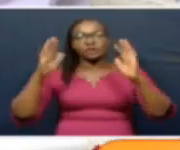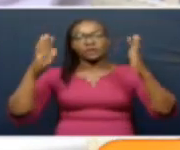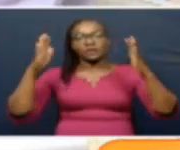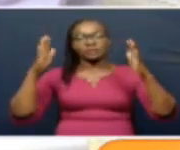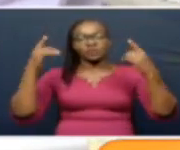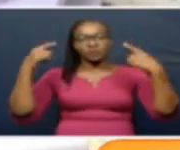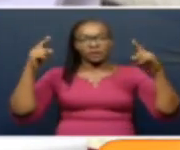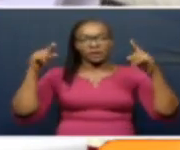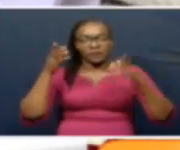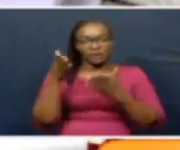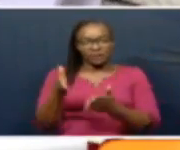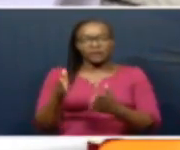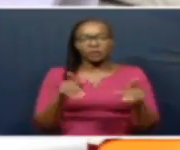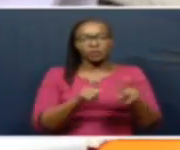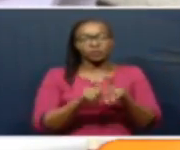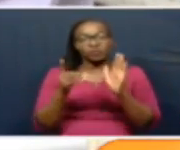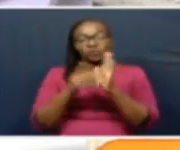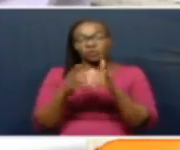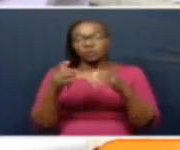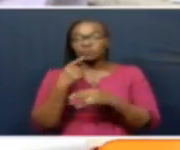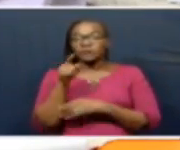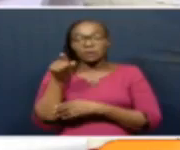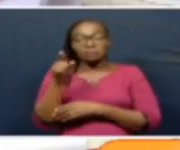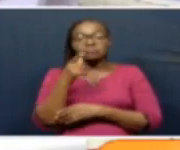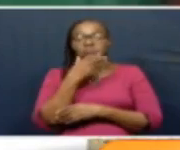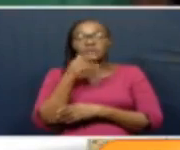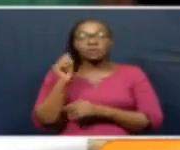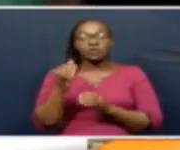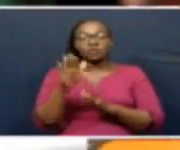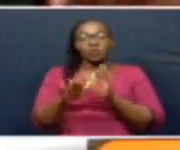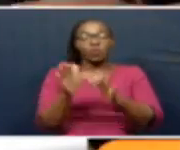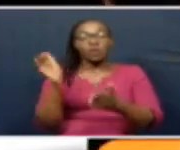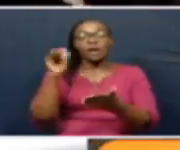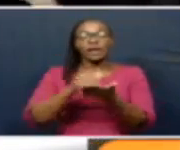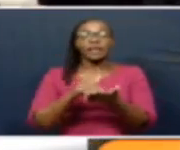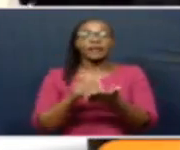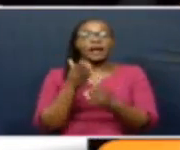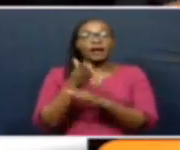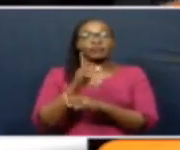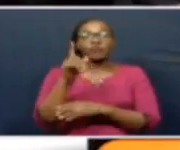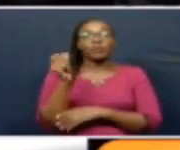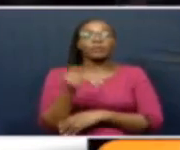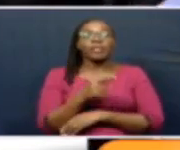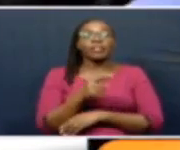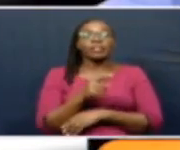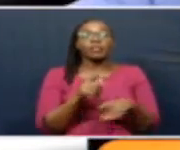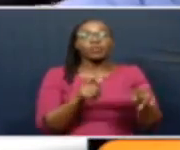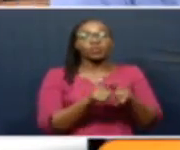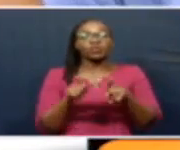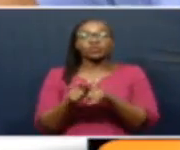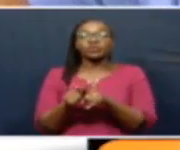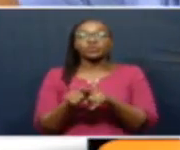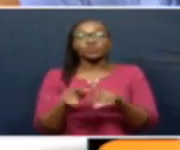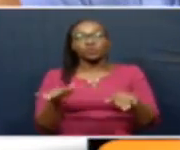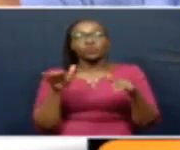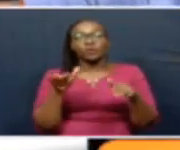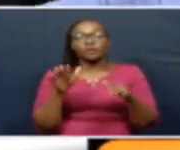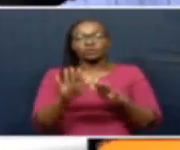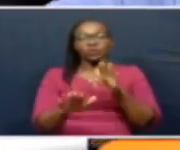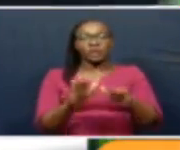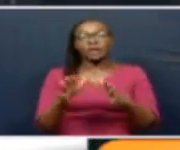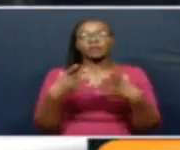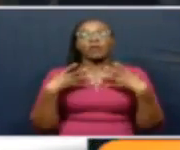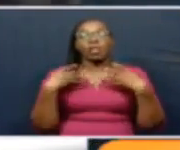madaktari wakisema kuwa Ibrahim ataweza kutembea tena baada ya mwezi mmoja huku akisubiri mguu wake uweze kupona